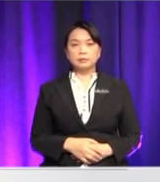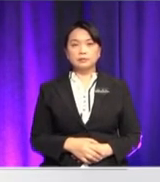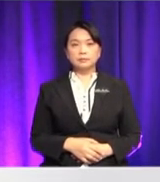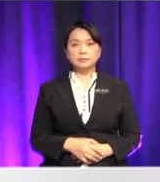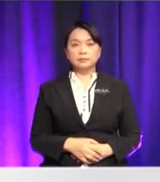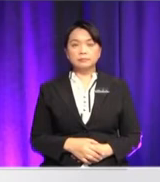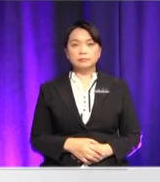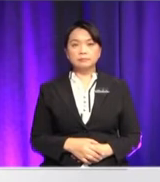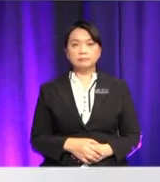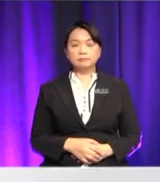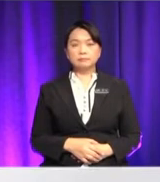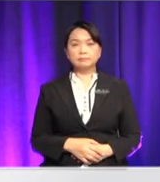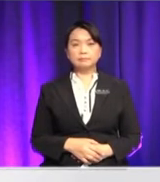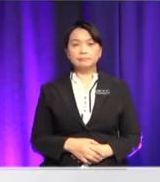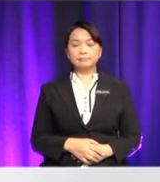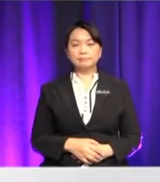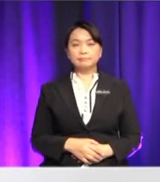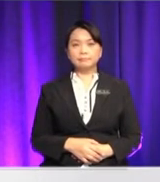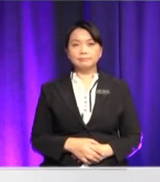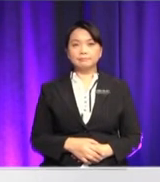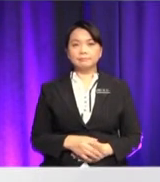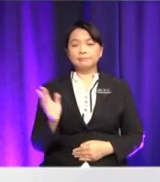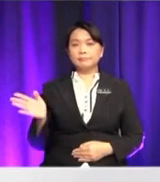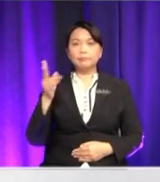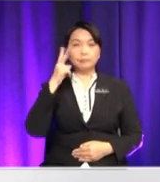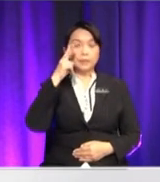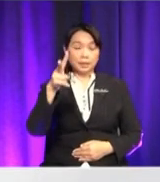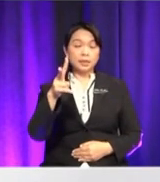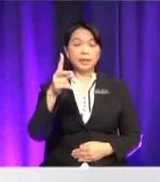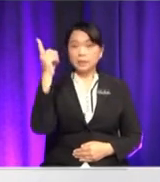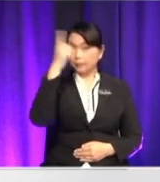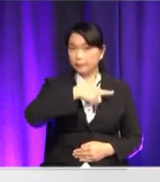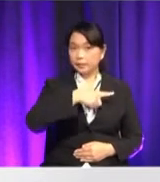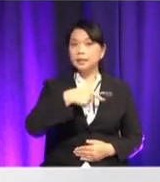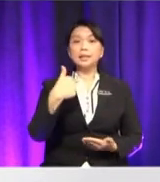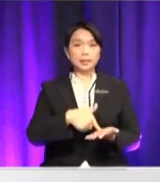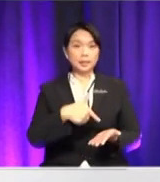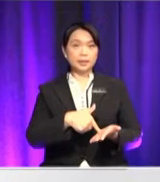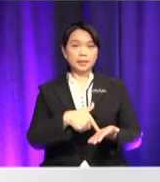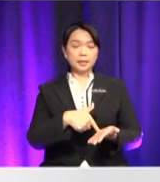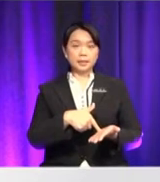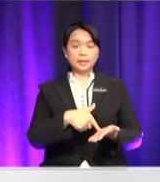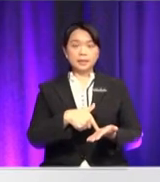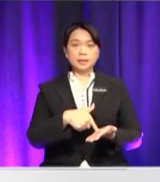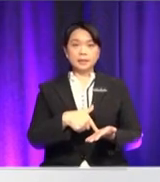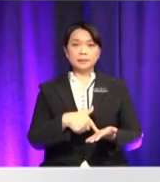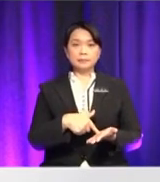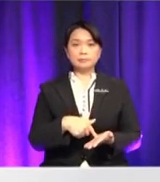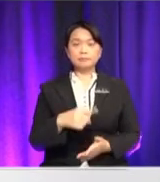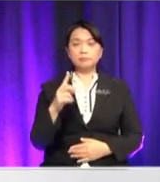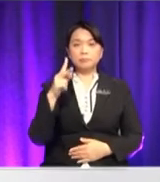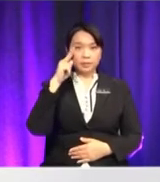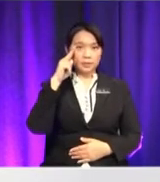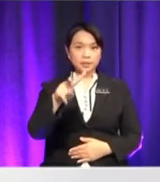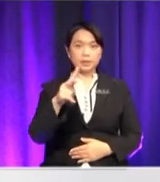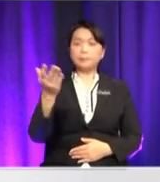jawab kok Dini Firza gini rates pandangan hadapan betul lagi aku lagi pengen adeh pacarnya belakang